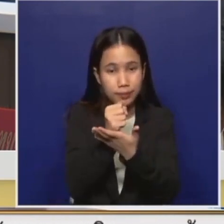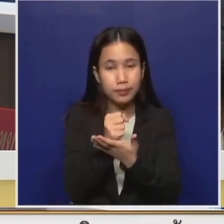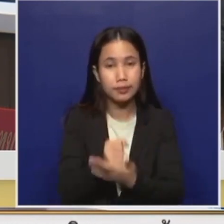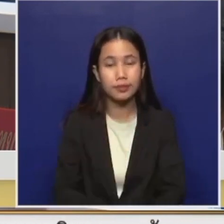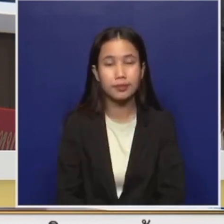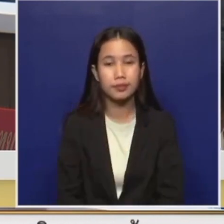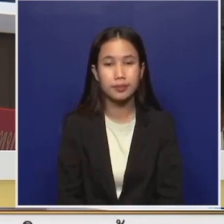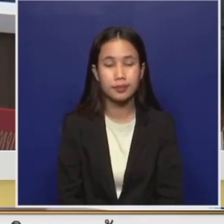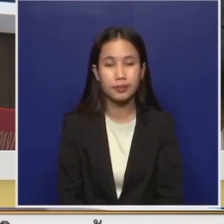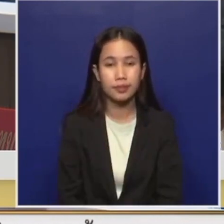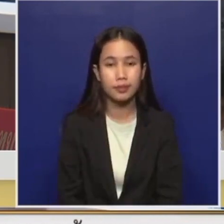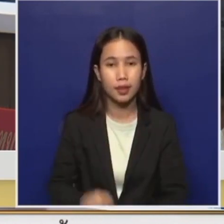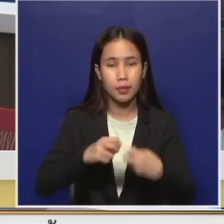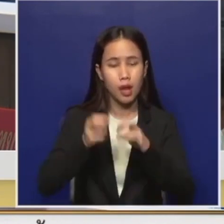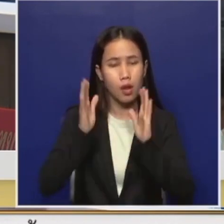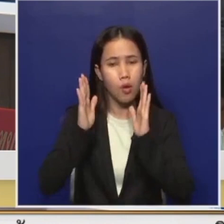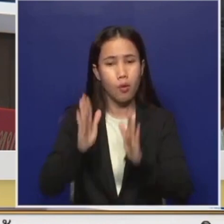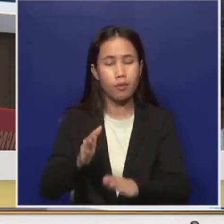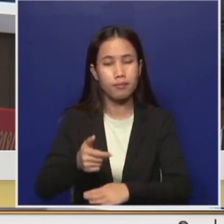ประกาศสงคามกับผู้มีอธพล